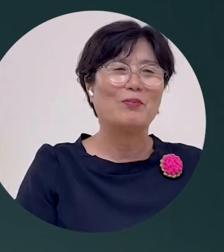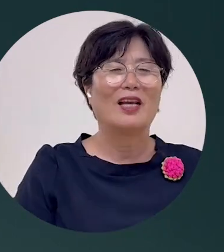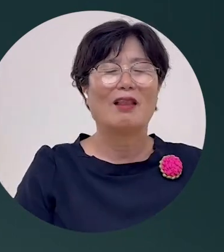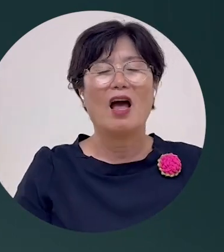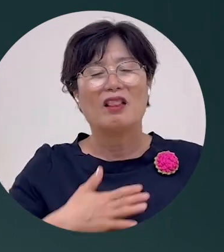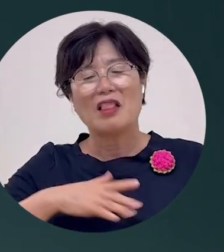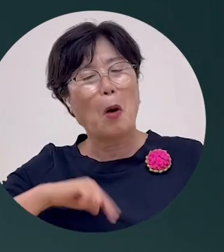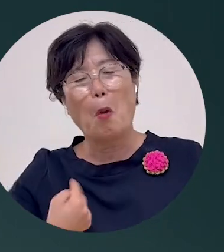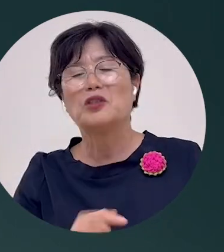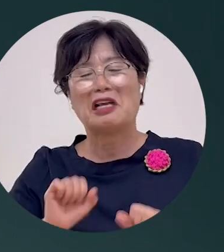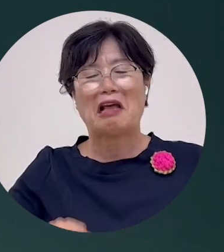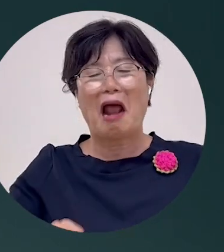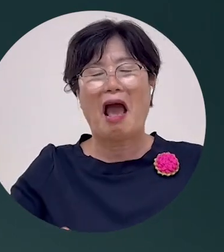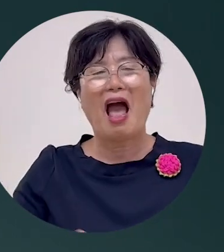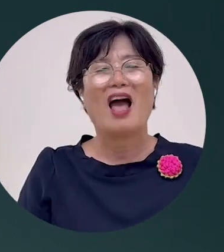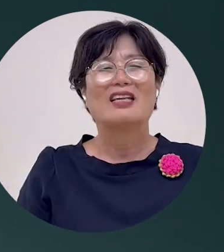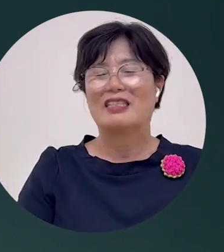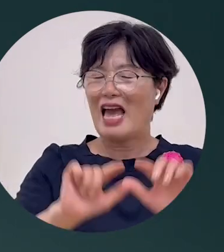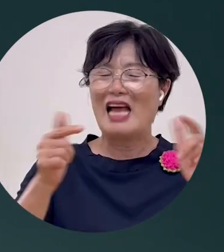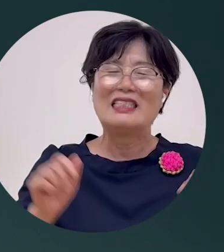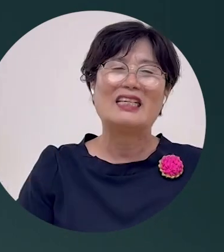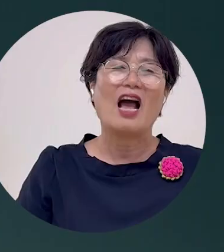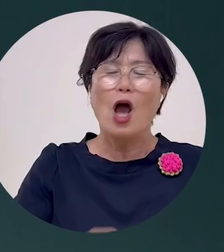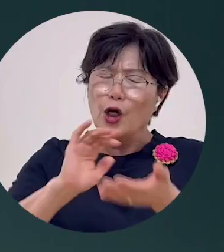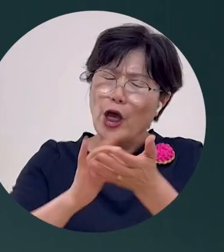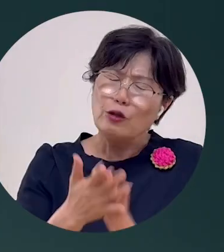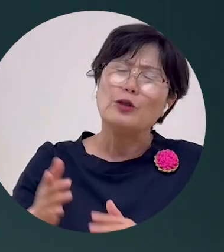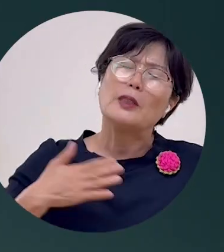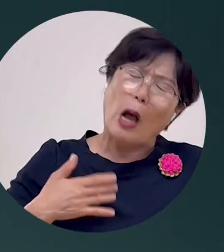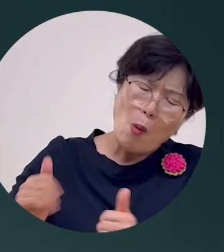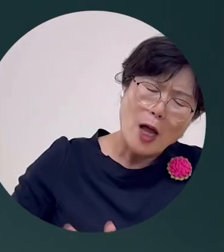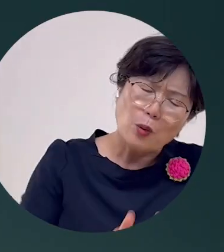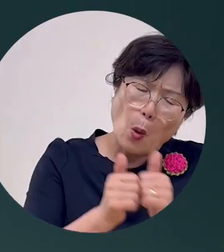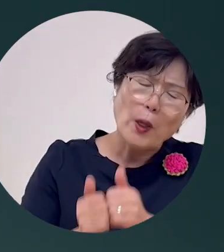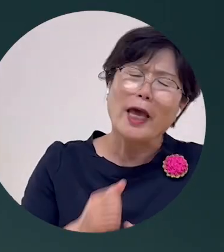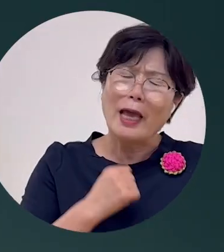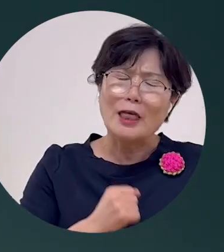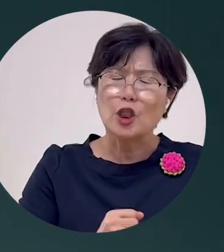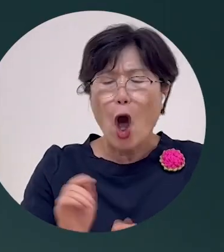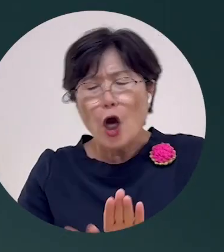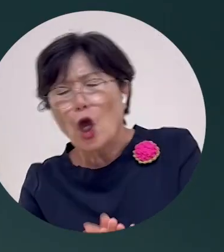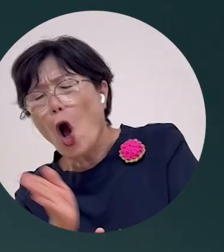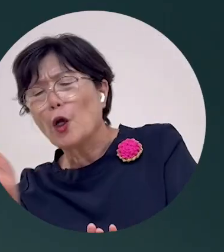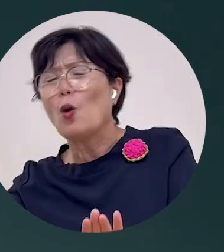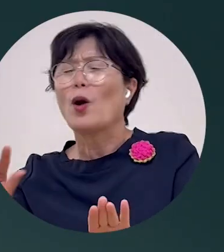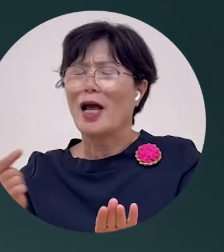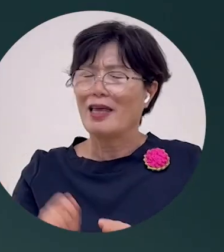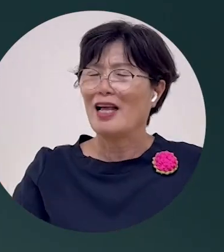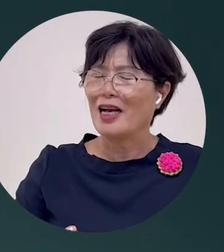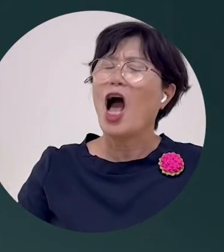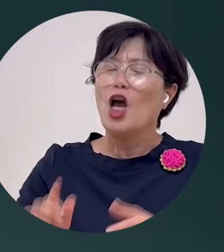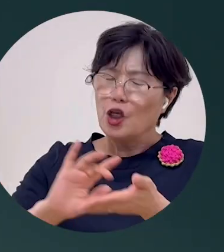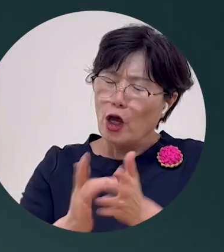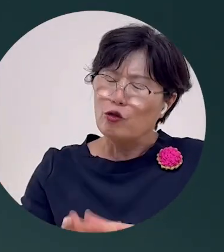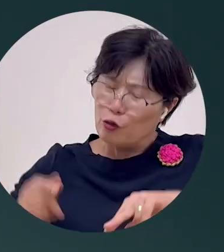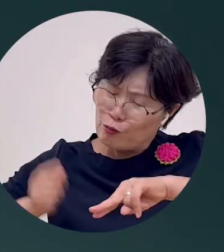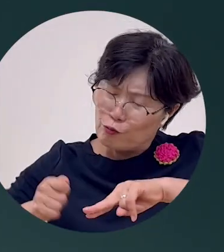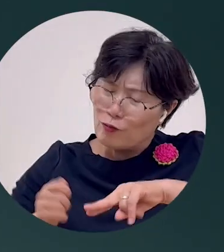말해야겠어요? 예수님이 나와 동행해 주신다. 내가 곁길로 갔더니 예수님이 매를